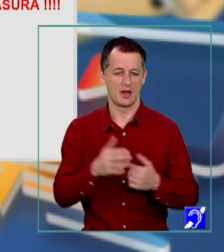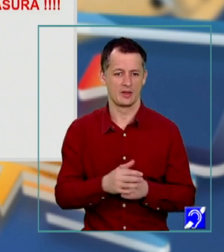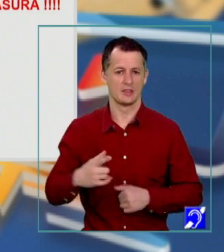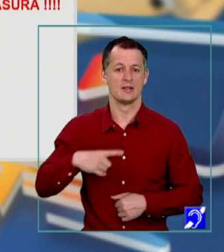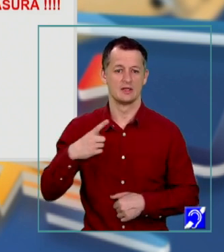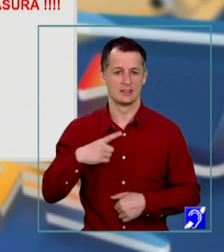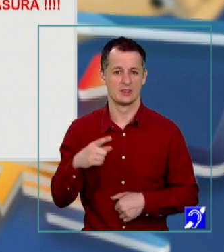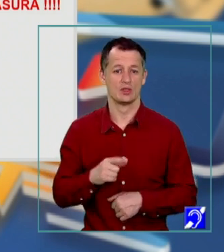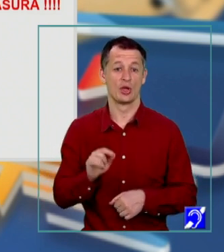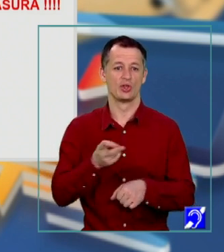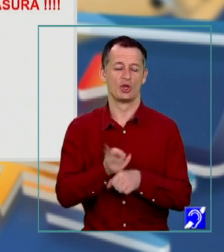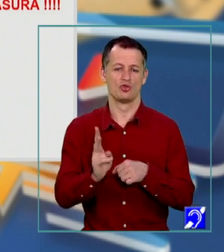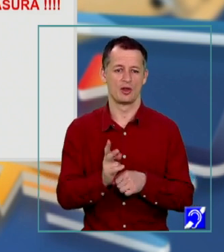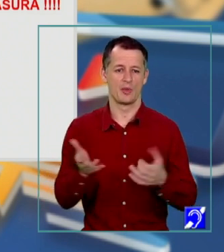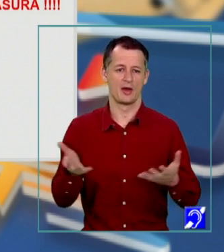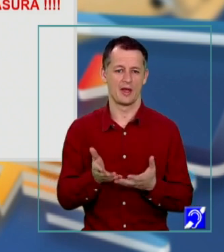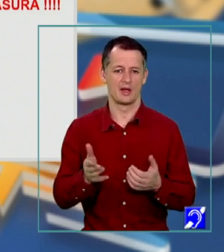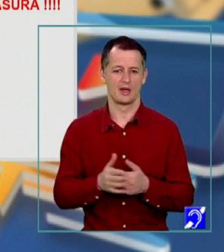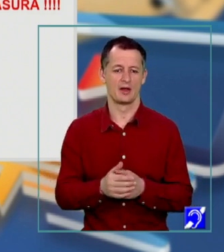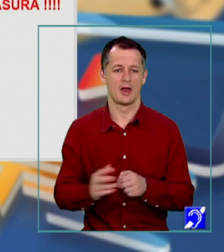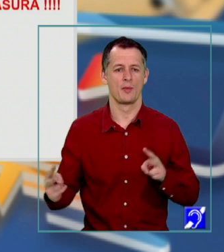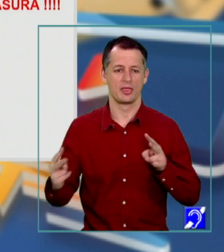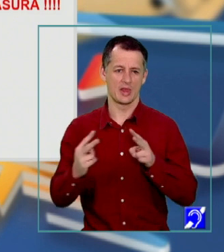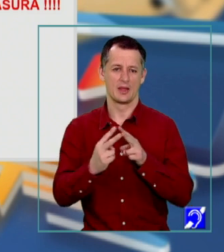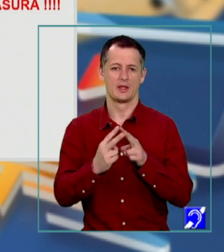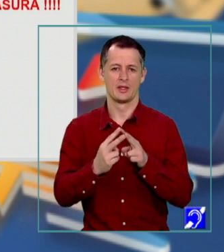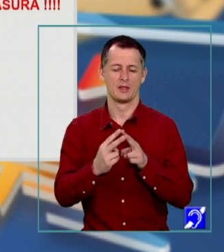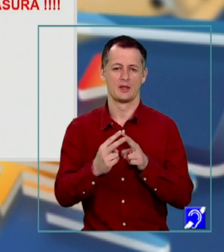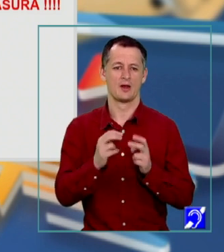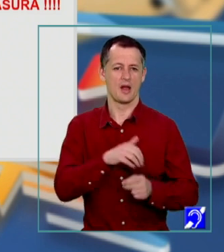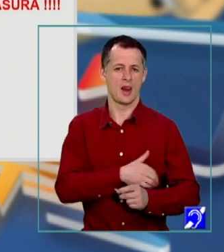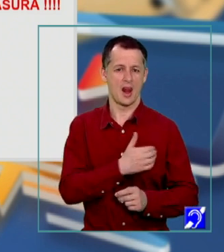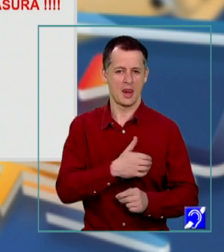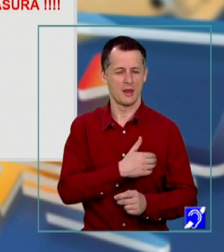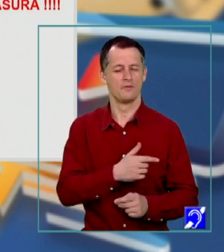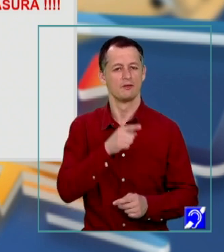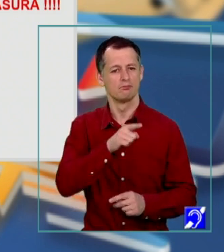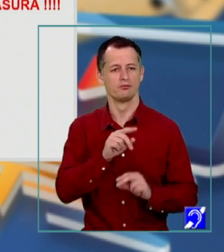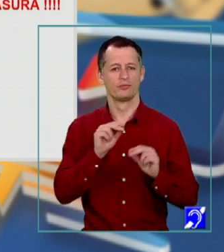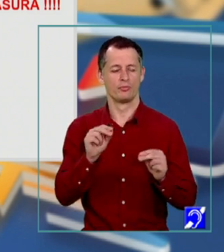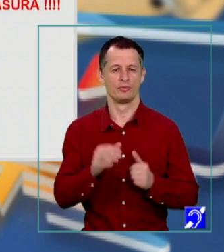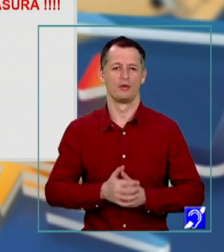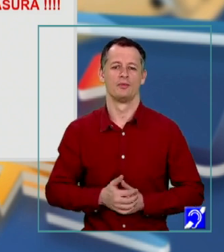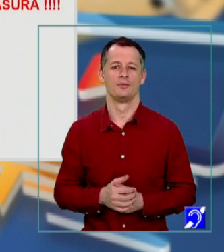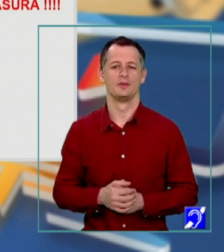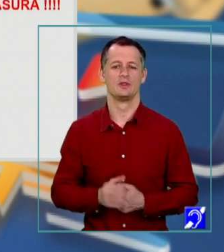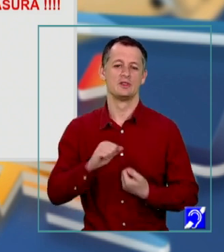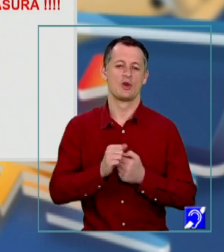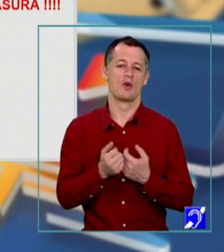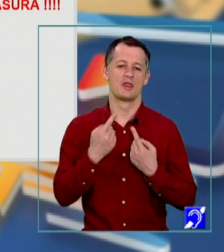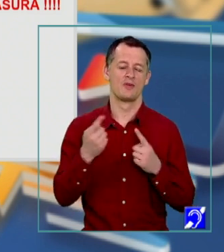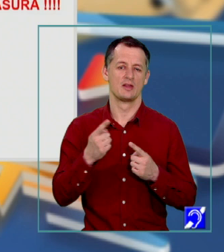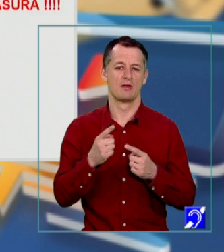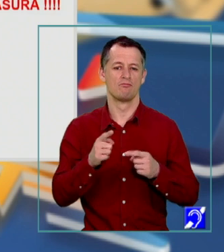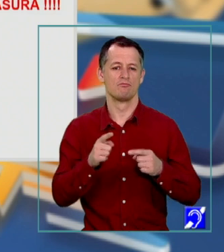sunt greșeli pe care le-am întâlnit la elevii mei sau în evaluare de diferitor lucrări,